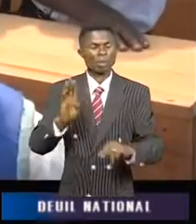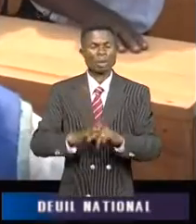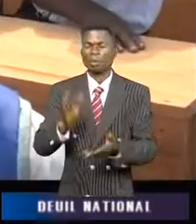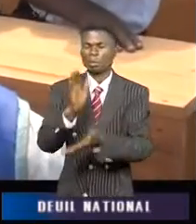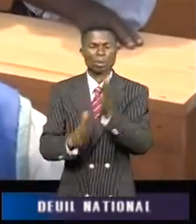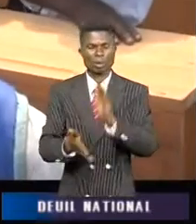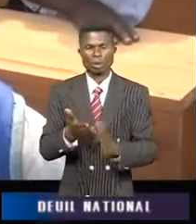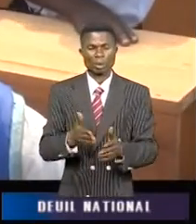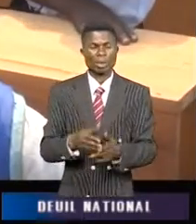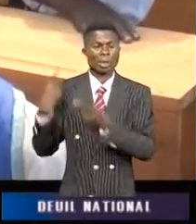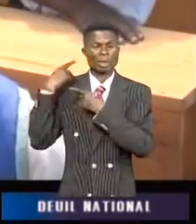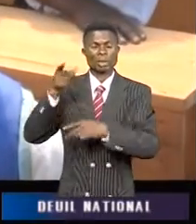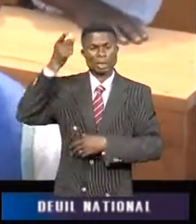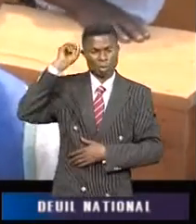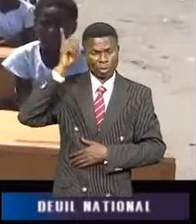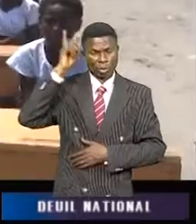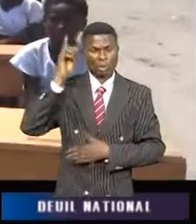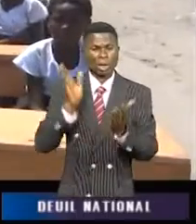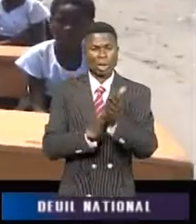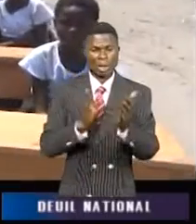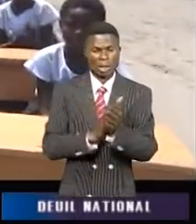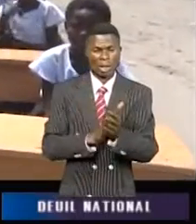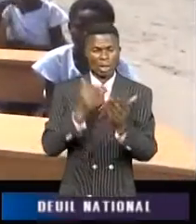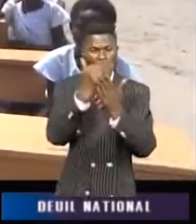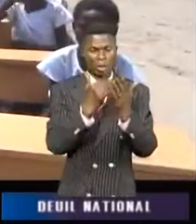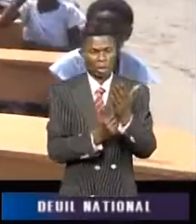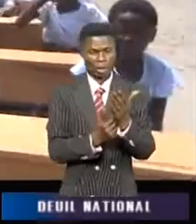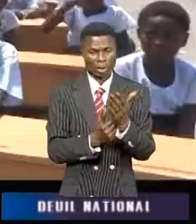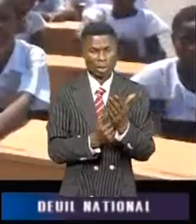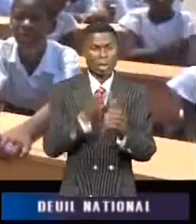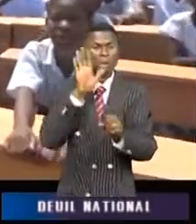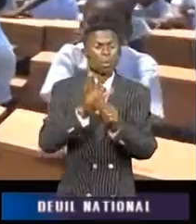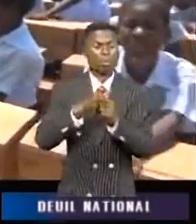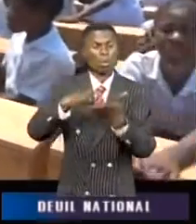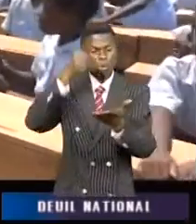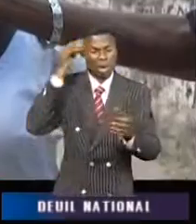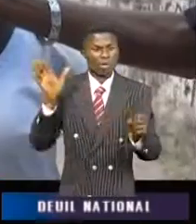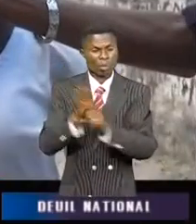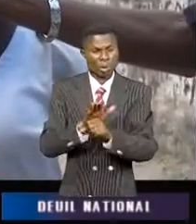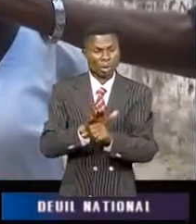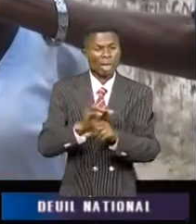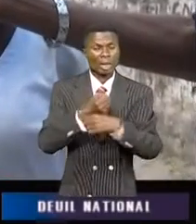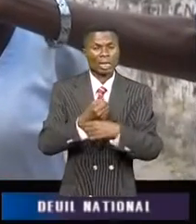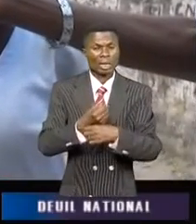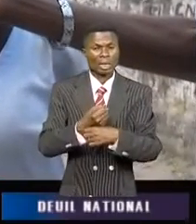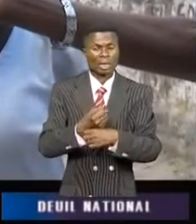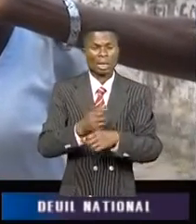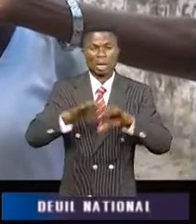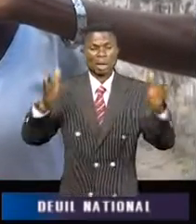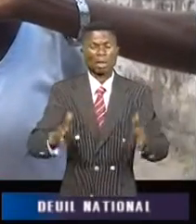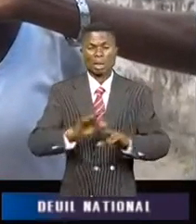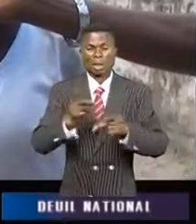Et encore, depuis un certain temps, les écoles enregistrent les surnombres des élèves, ce qui occasionne parfois le manque de